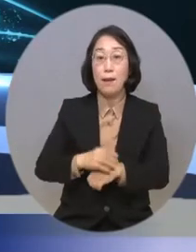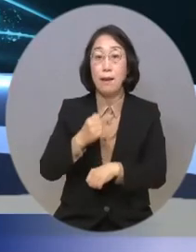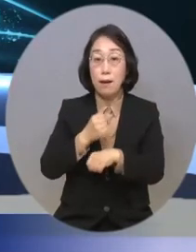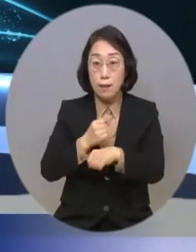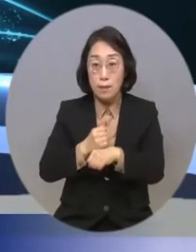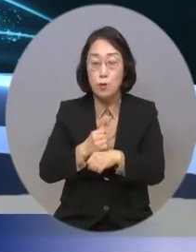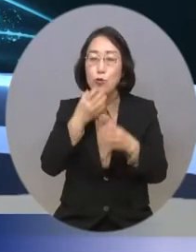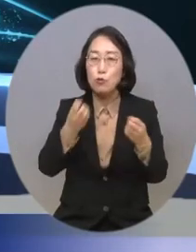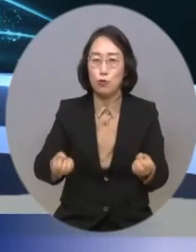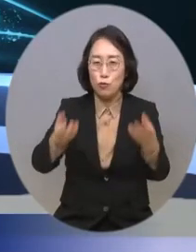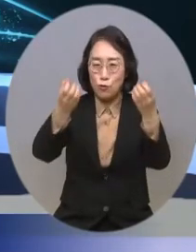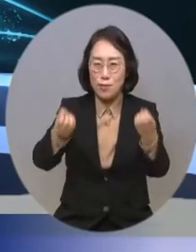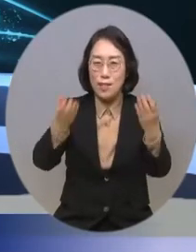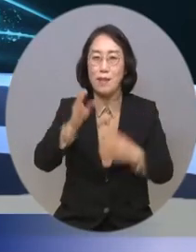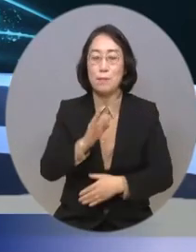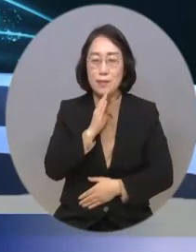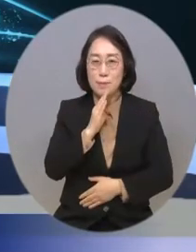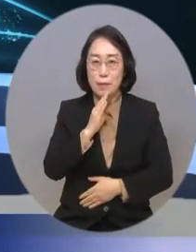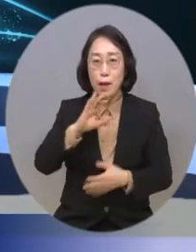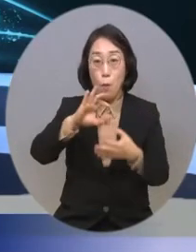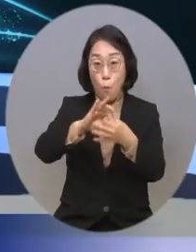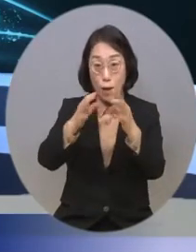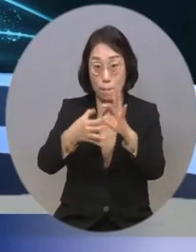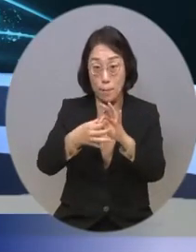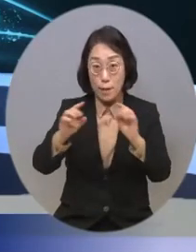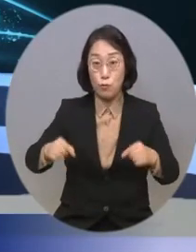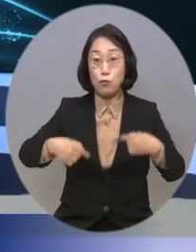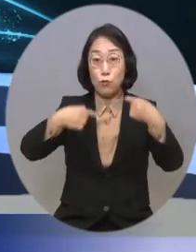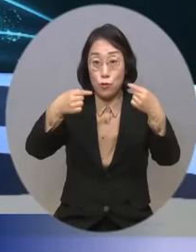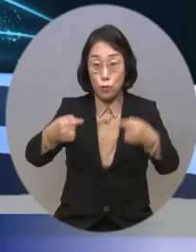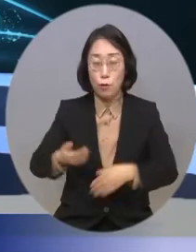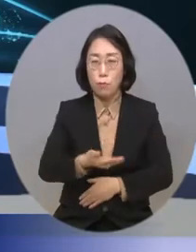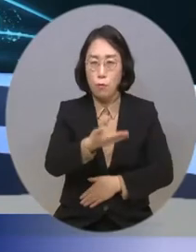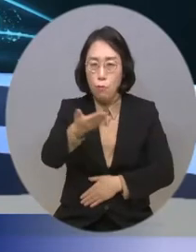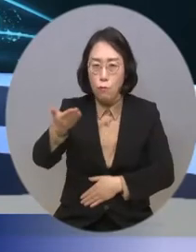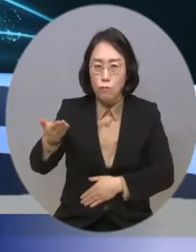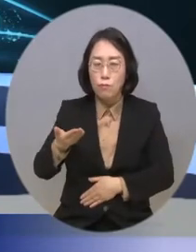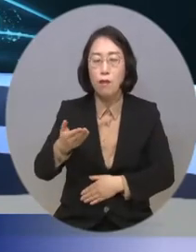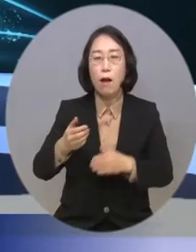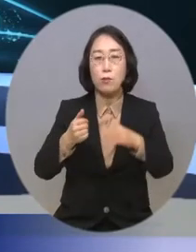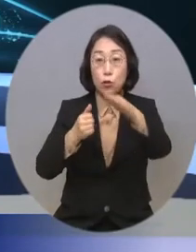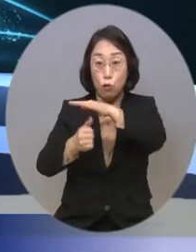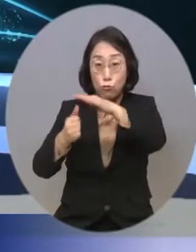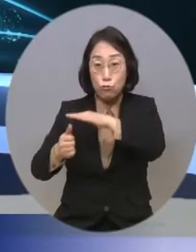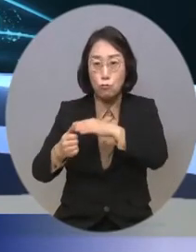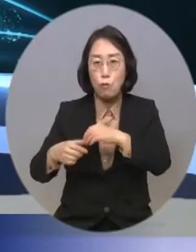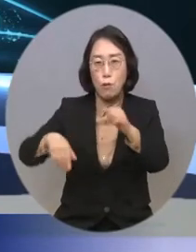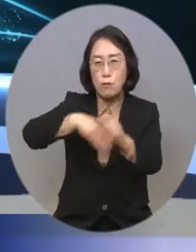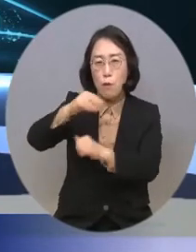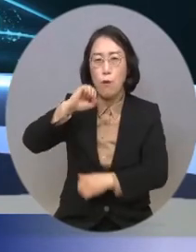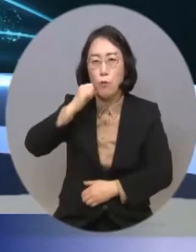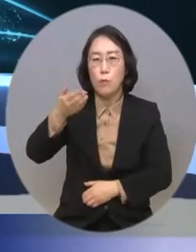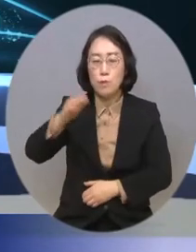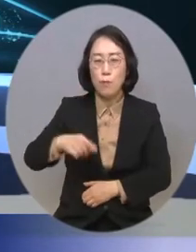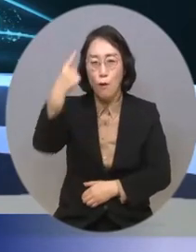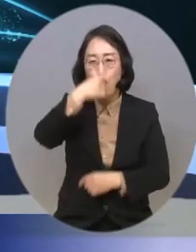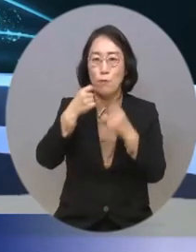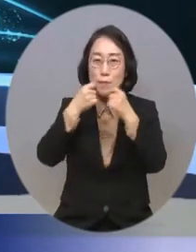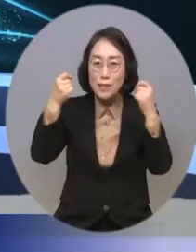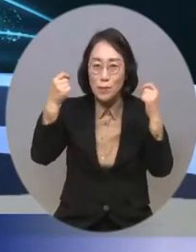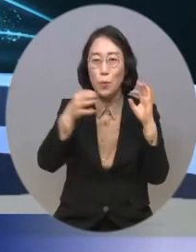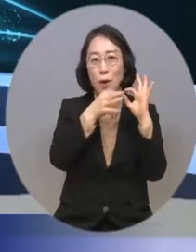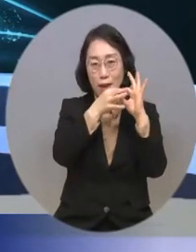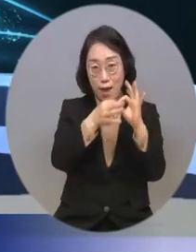스포츠 축제입니다. 올림픽에 나선 우리 선수들은 여러 악재 속에서도 환하게 웃는 미소를 보여줬는데요.